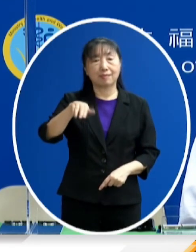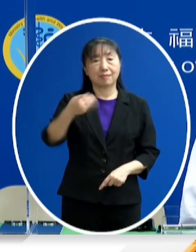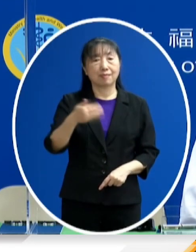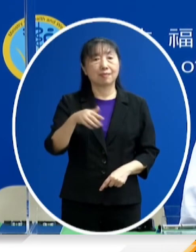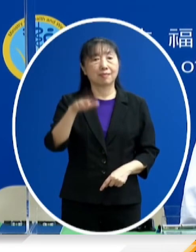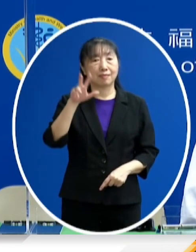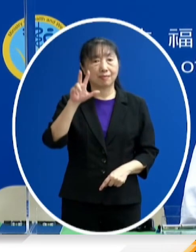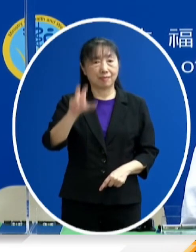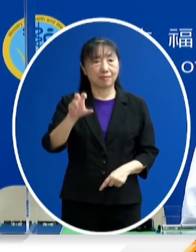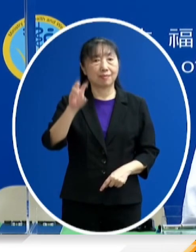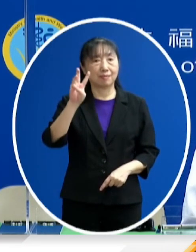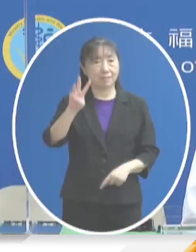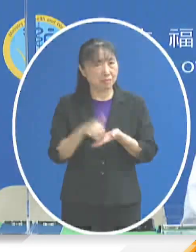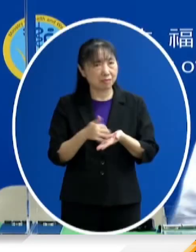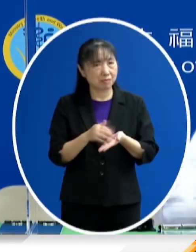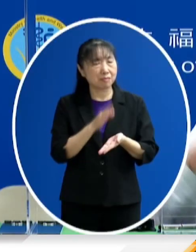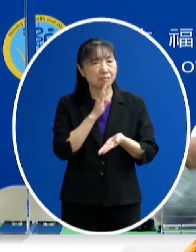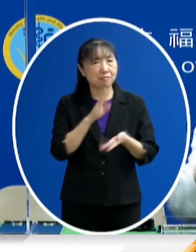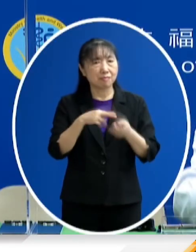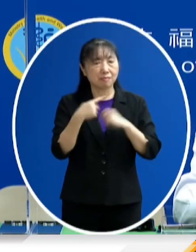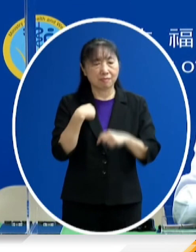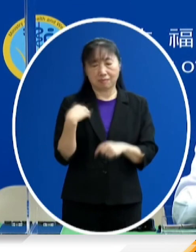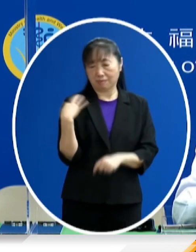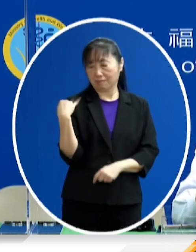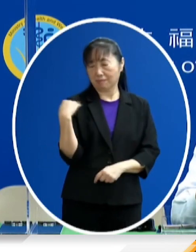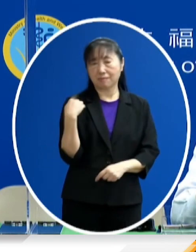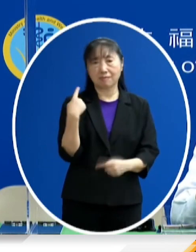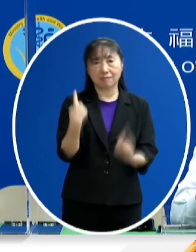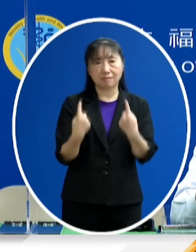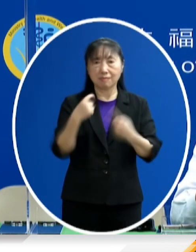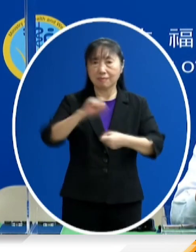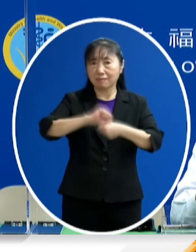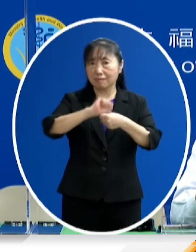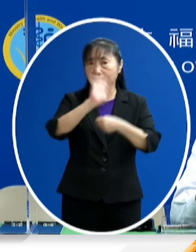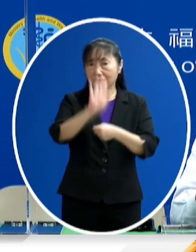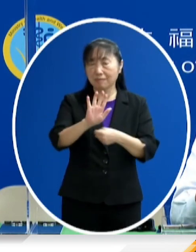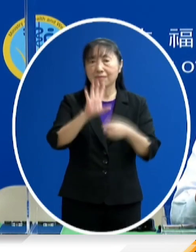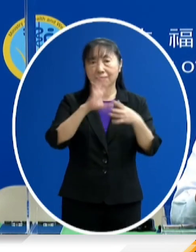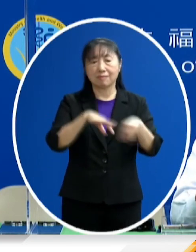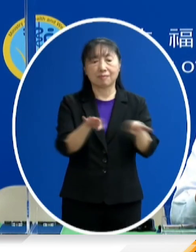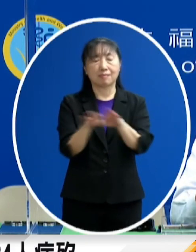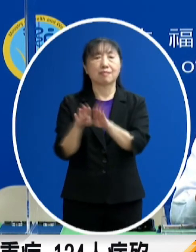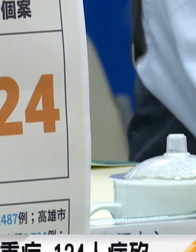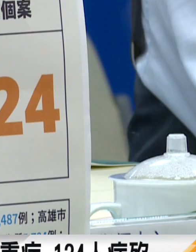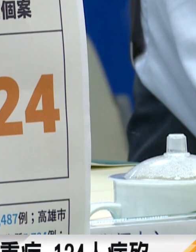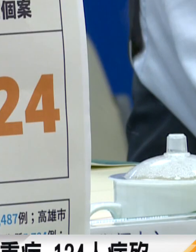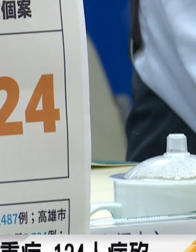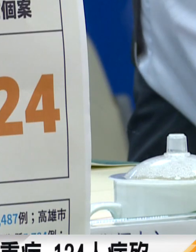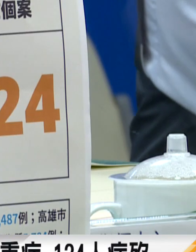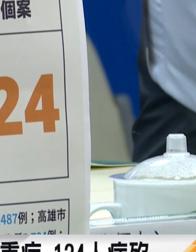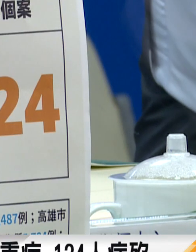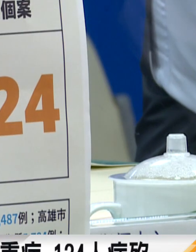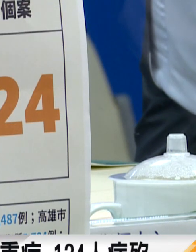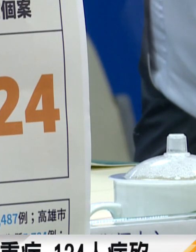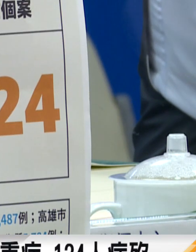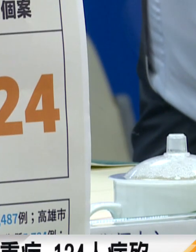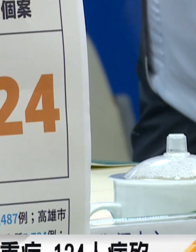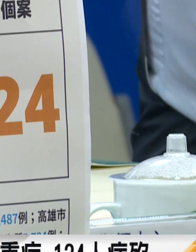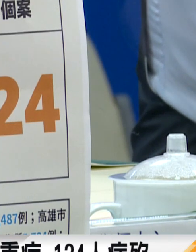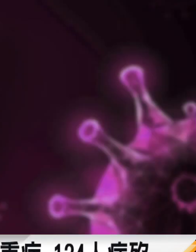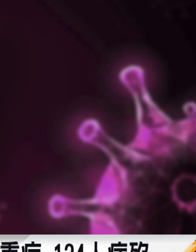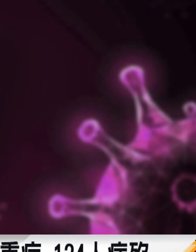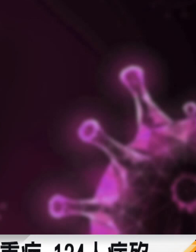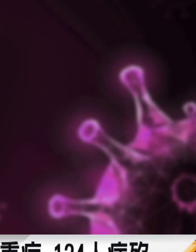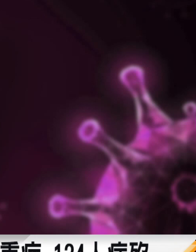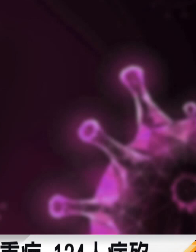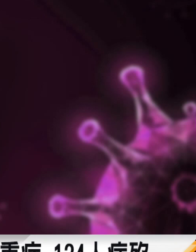82,973 位一个确诊的病例，跟前几天比起来有增加，那主要是因为假期结束。 假期效应后，本土确诊再冲上八字